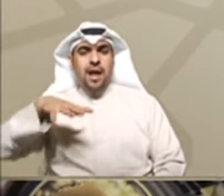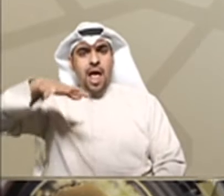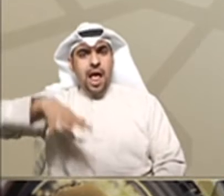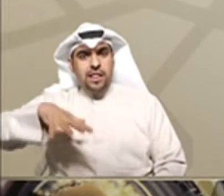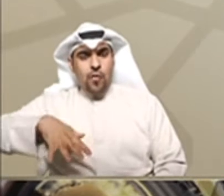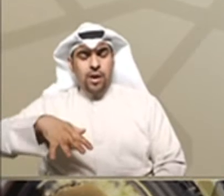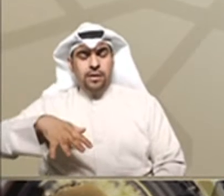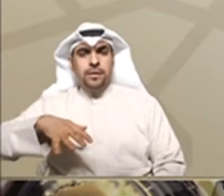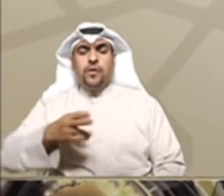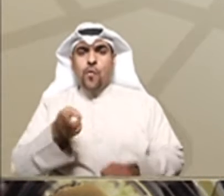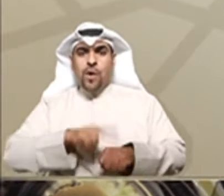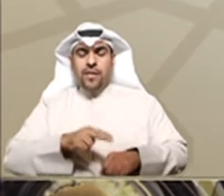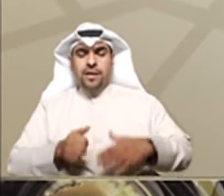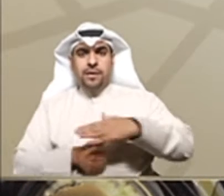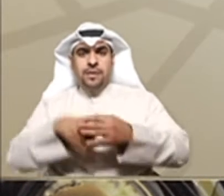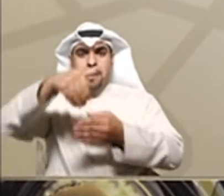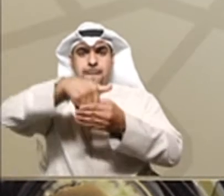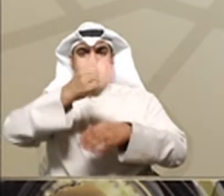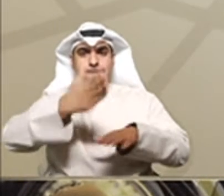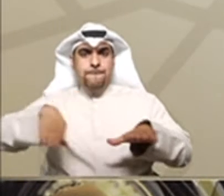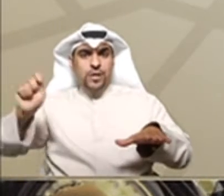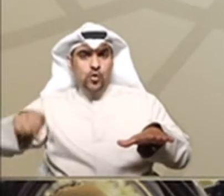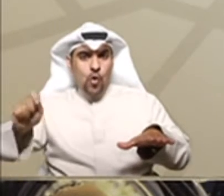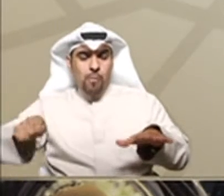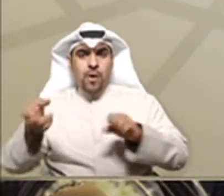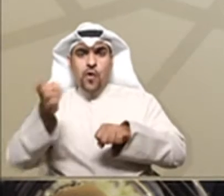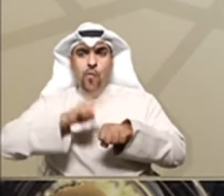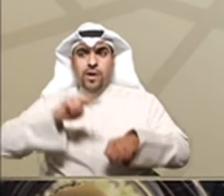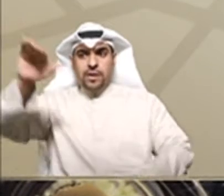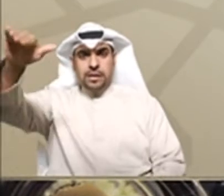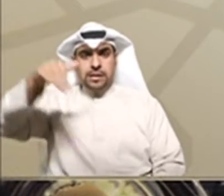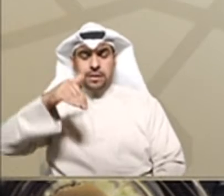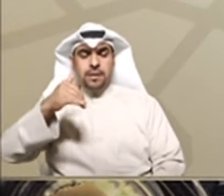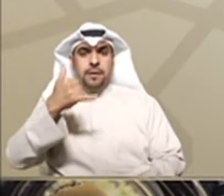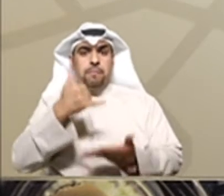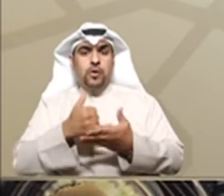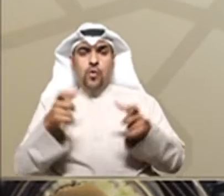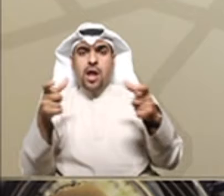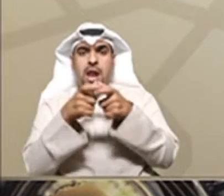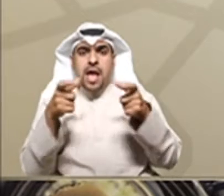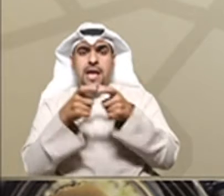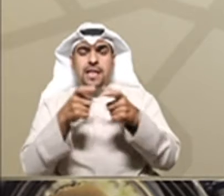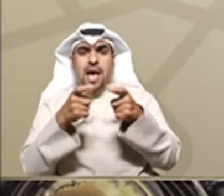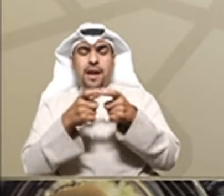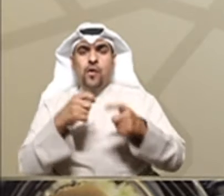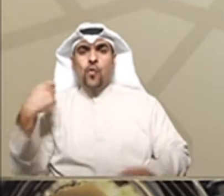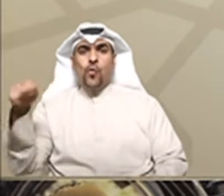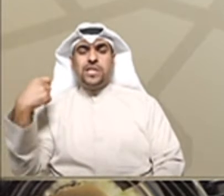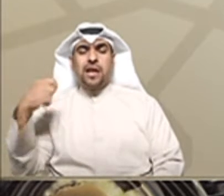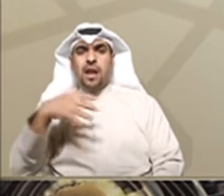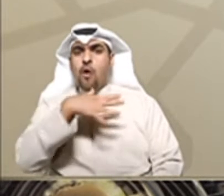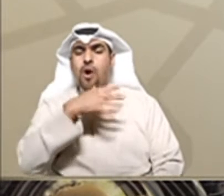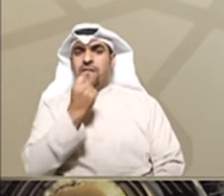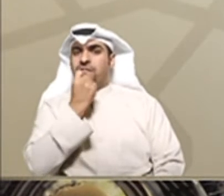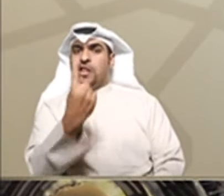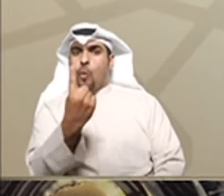مجلس الأمة المهندس عادل الخرافي، وحضر رئيس إدارة الفتوى والتشريع المستشار صلاح المسعد، وكان هناك ثلاثة